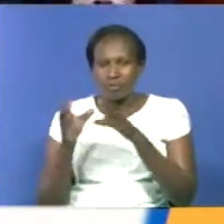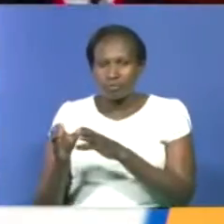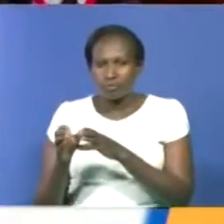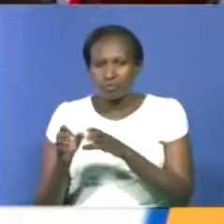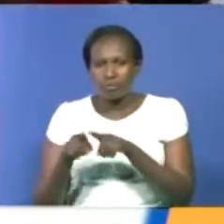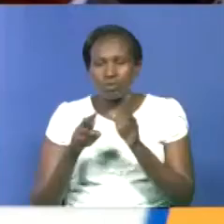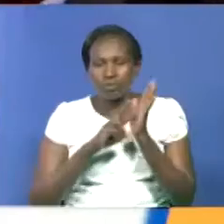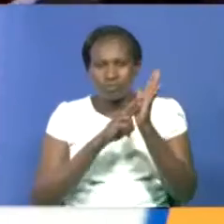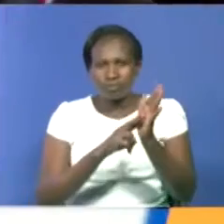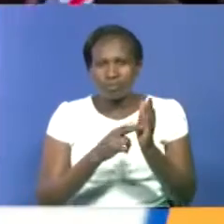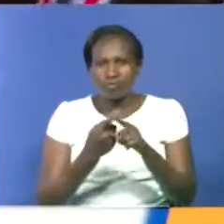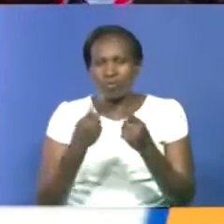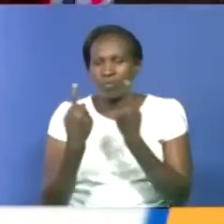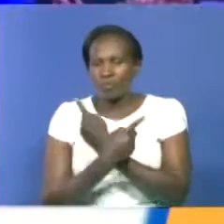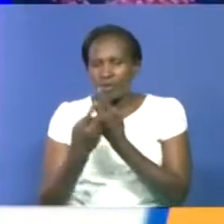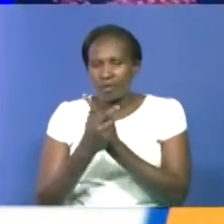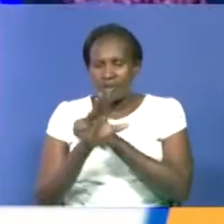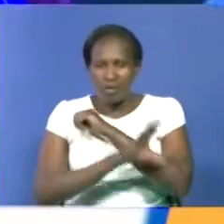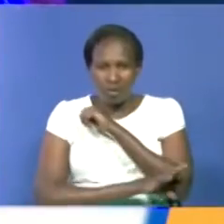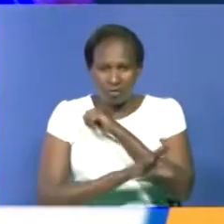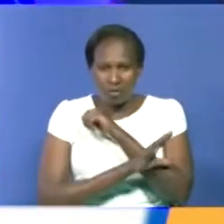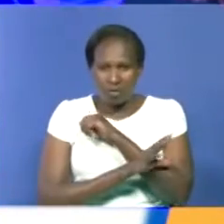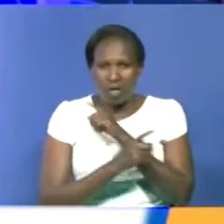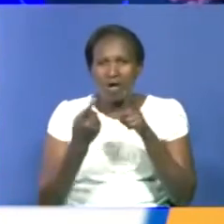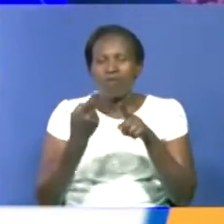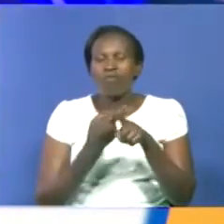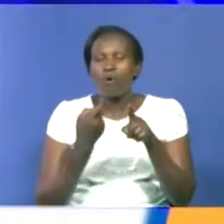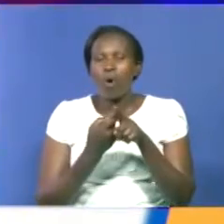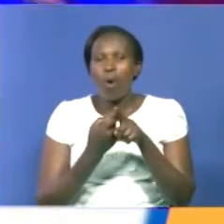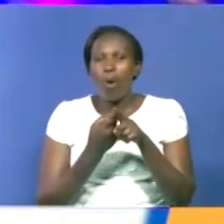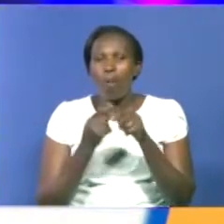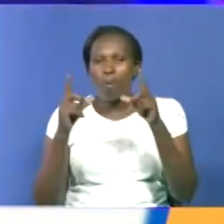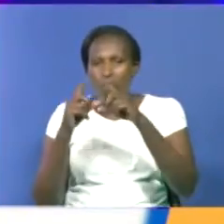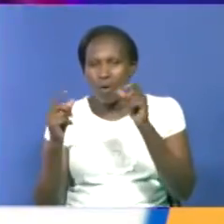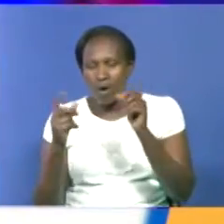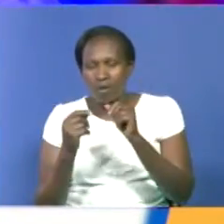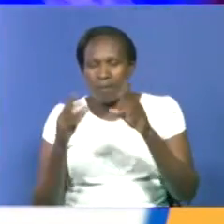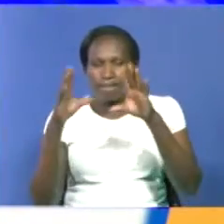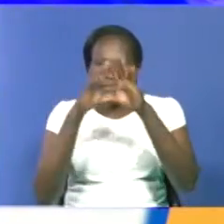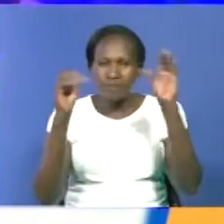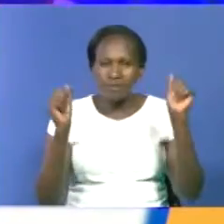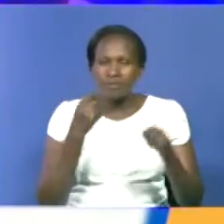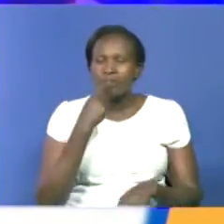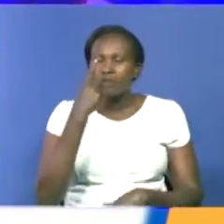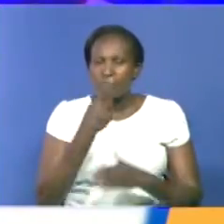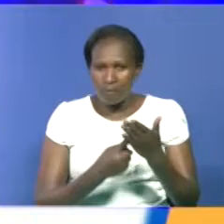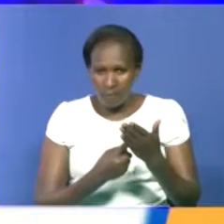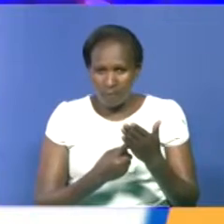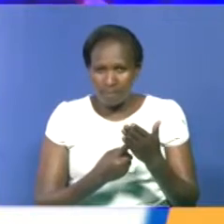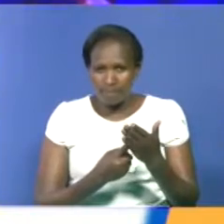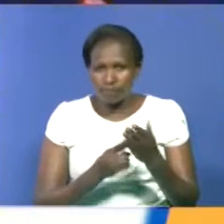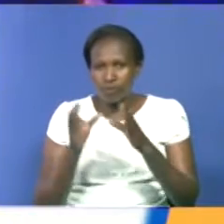wawakilishi 10,000 kutoka mataifa mbalimbali. Kwenye hotuba yake wakati wa ufunguzi wa kongamano hilo, Rais Uhuru Kenyatta amesema kwa muda sekta ya